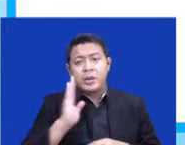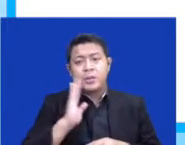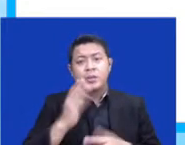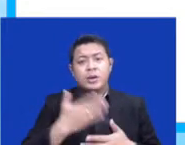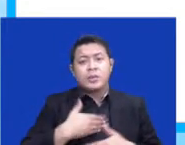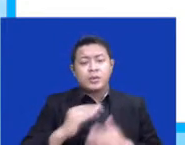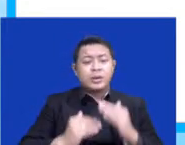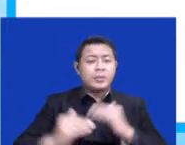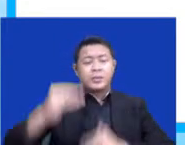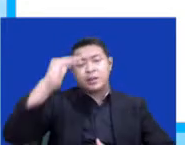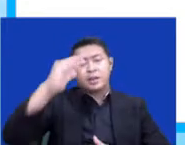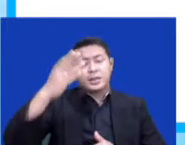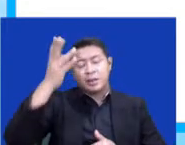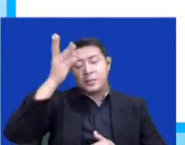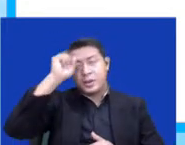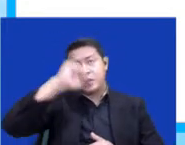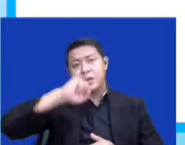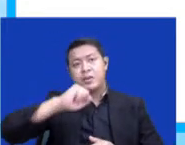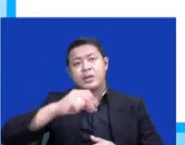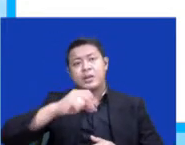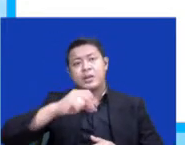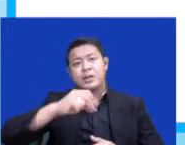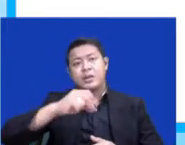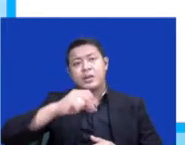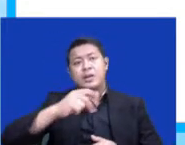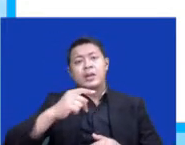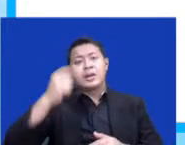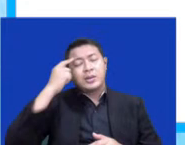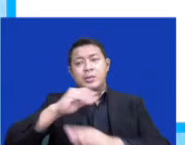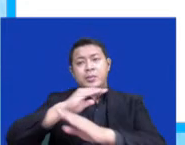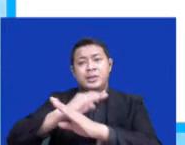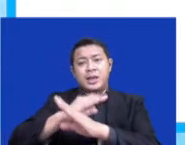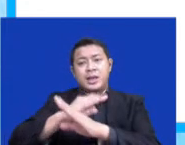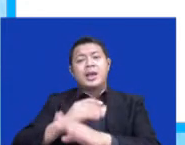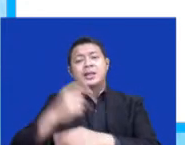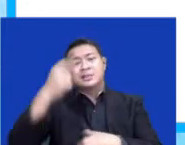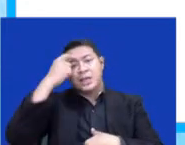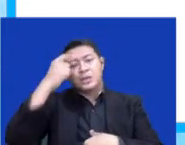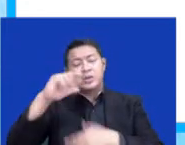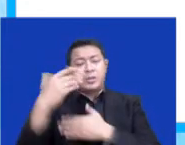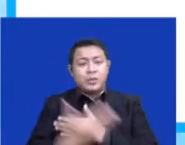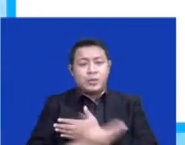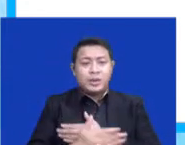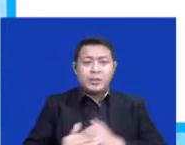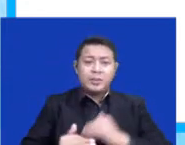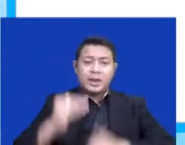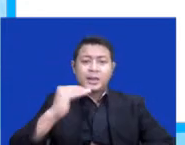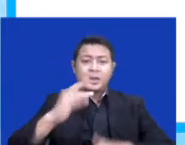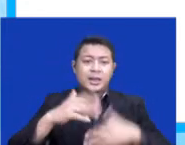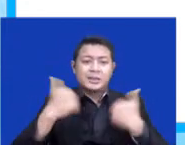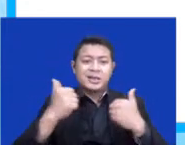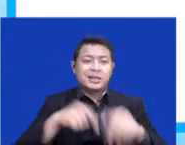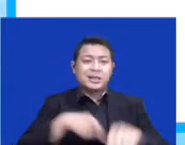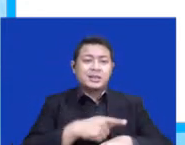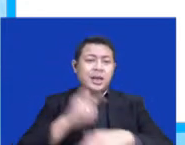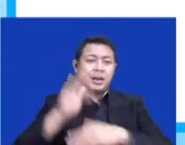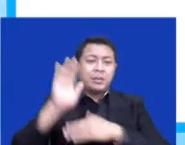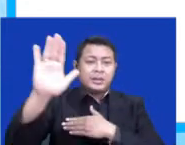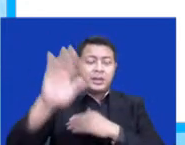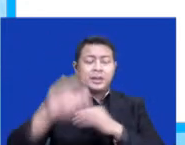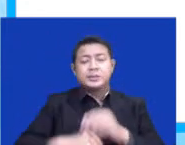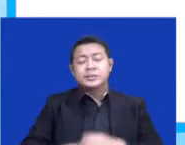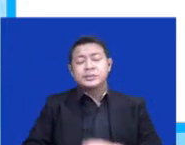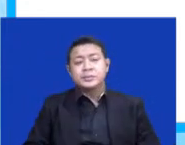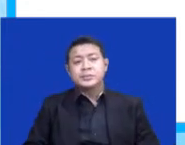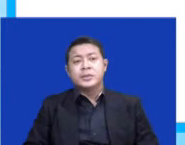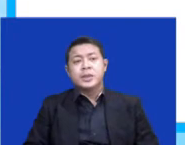peningkatan pengetahuan dan kapasitas tentang pencegahan PTM untuk melindungi dan meningkatkan kesehatan jangka panjang mereka. Tujuan ini akan